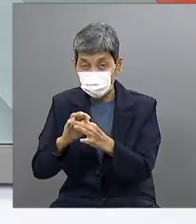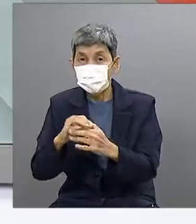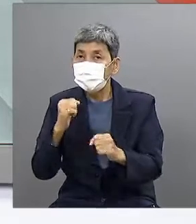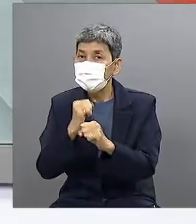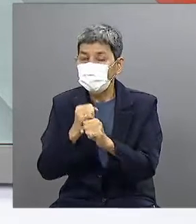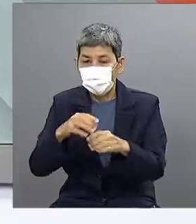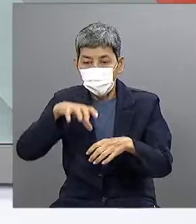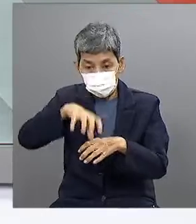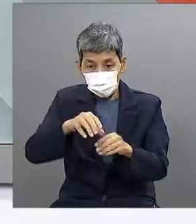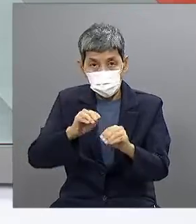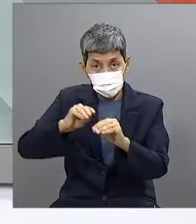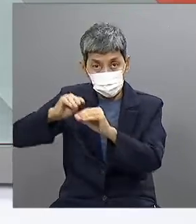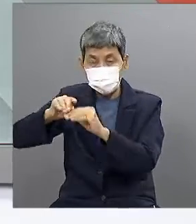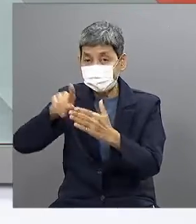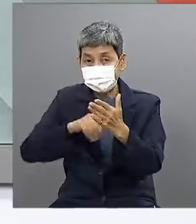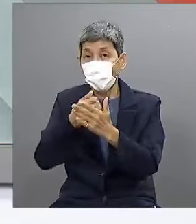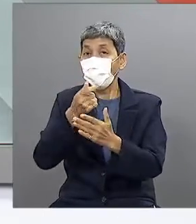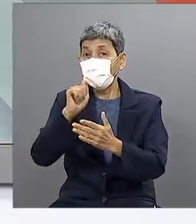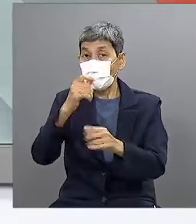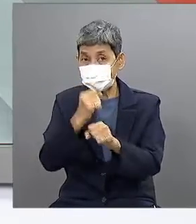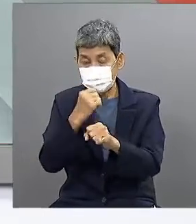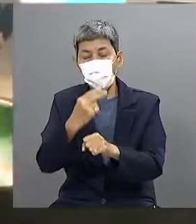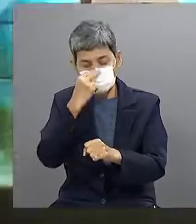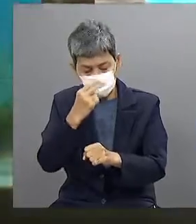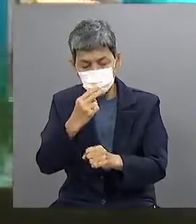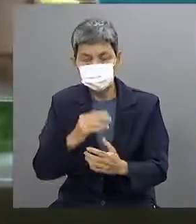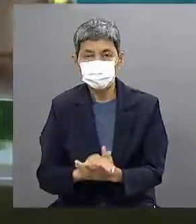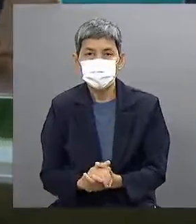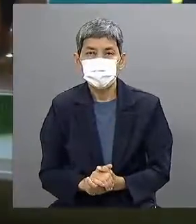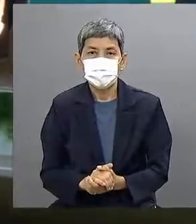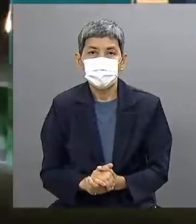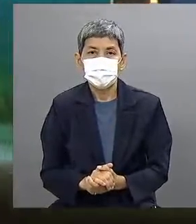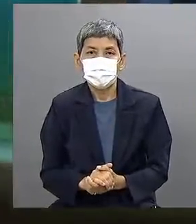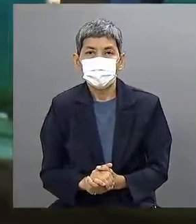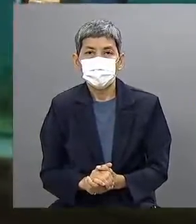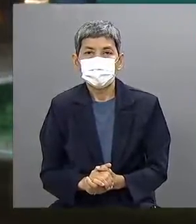ทำให้การเลือกตั้งอบต.ครั้งนี้น่าจับตาอย่างยิ่งครับ